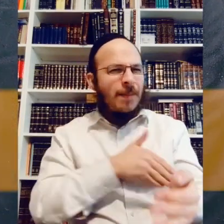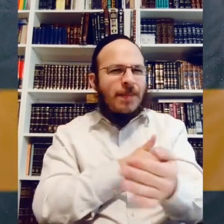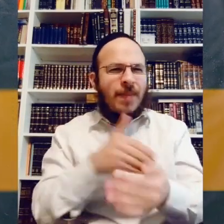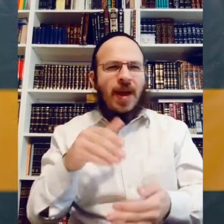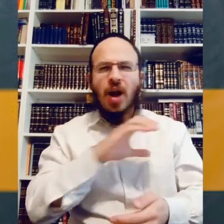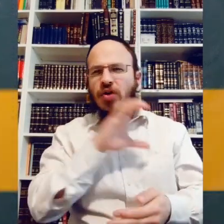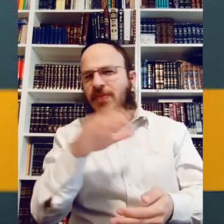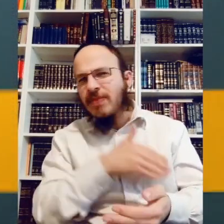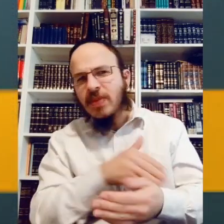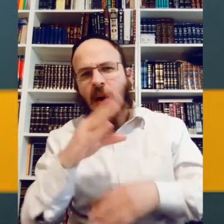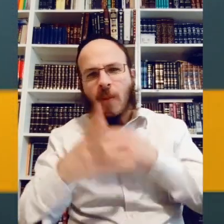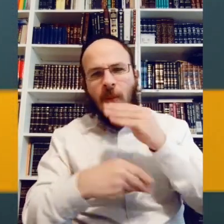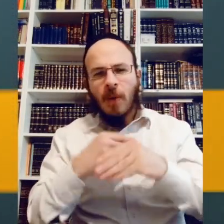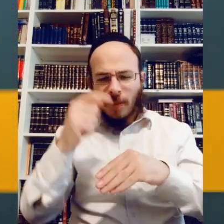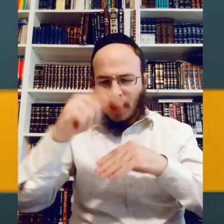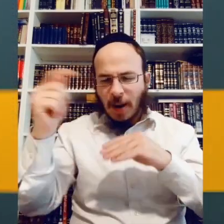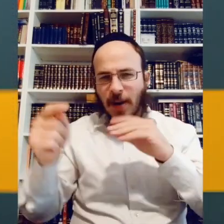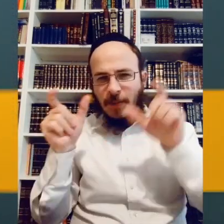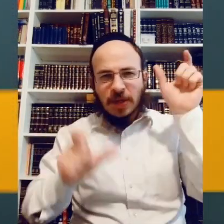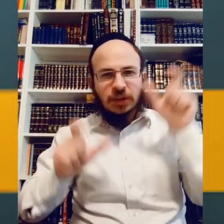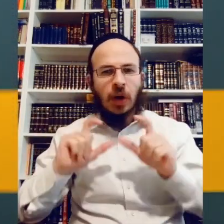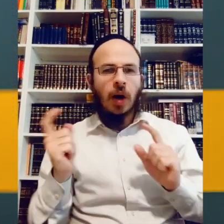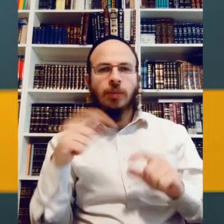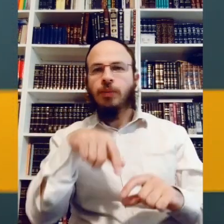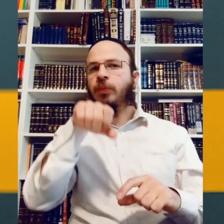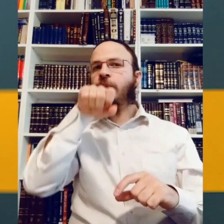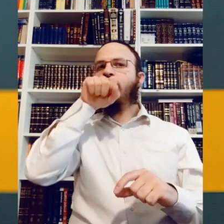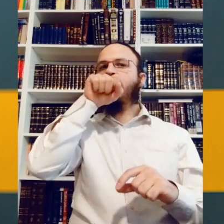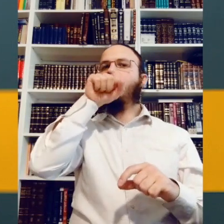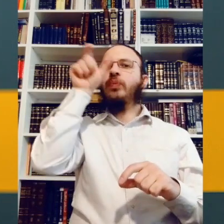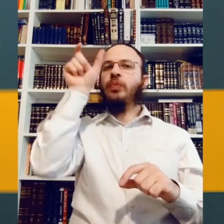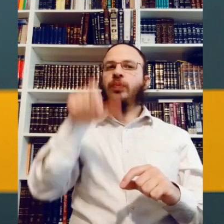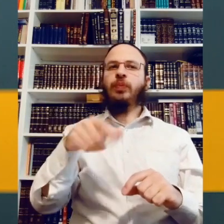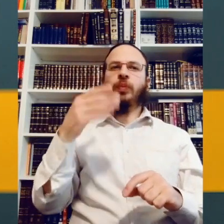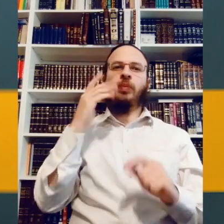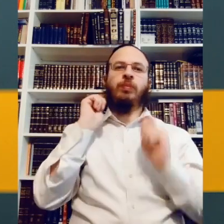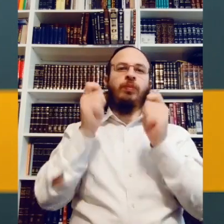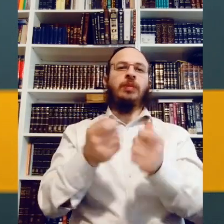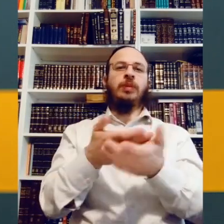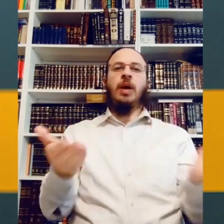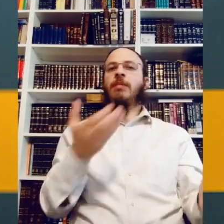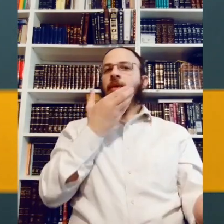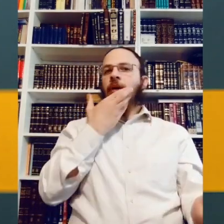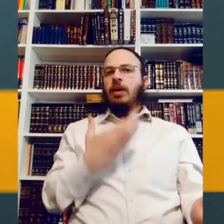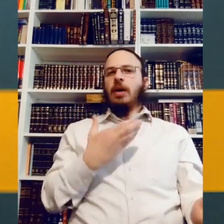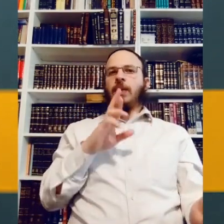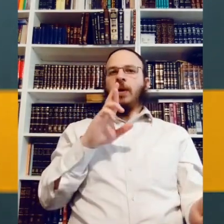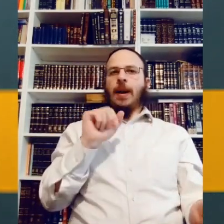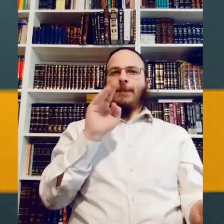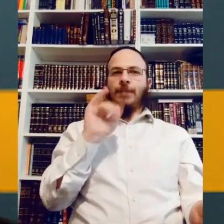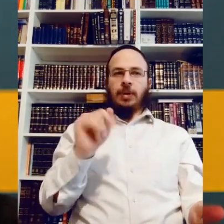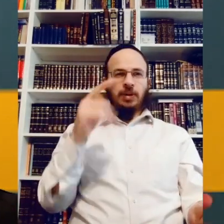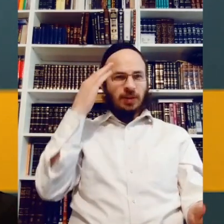des centaines de milliers de personnes de par le monde ont pris l'habitude d'appeler tout simplement le Rabbi. Eh